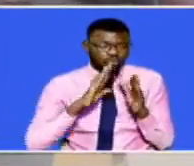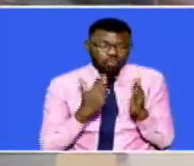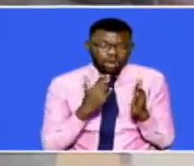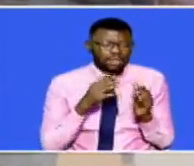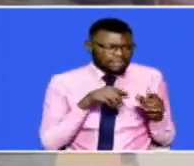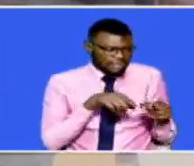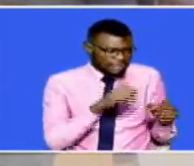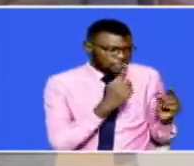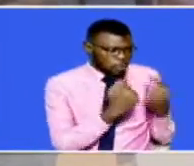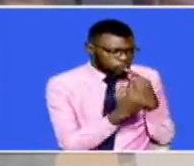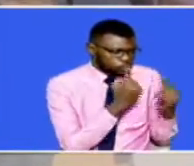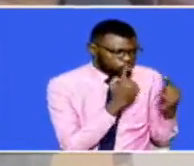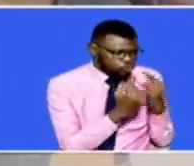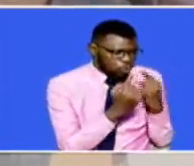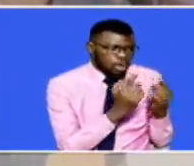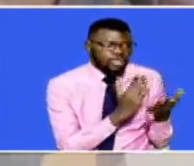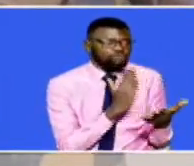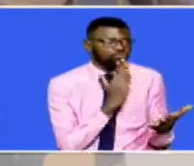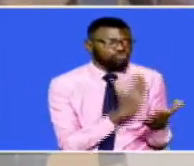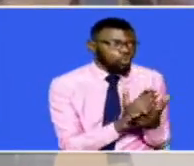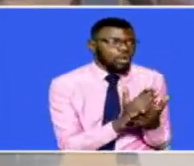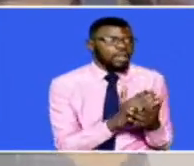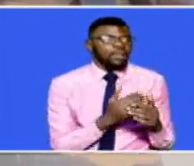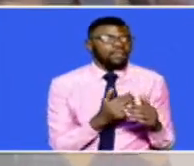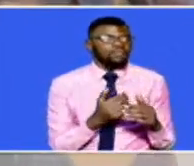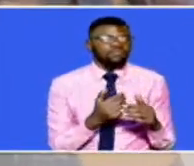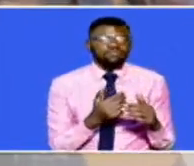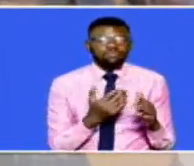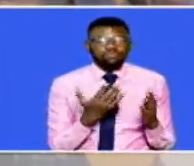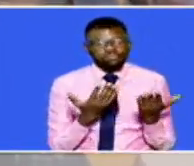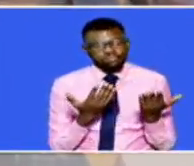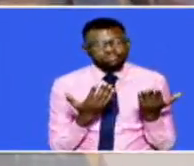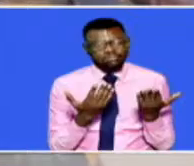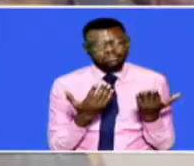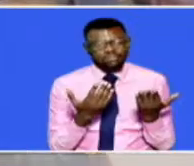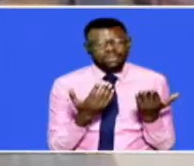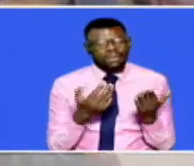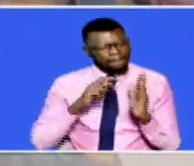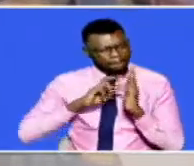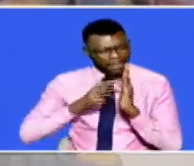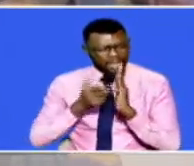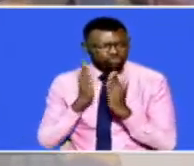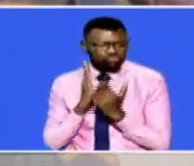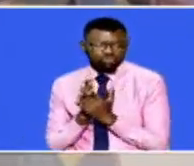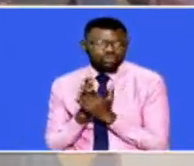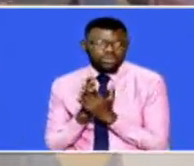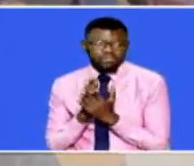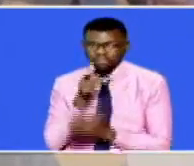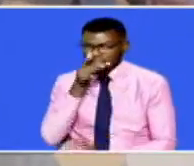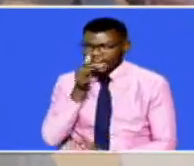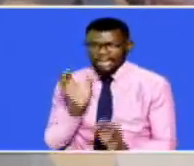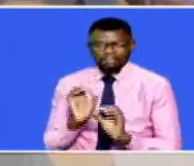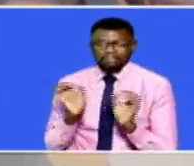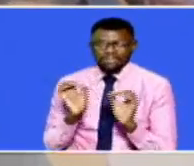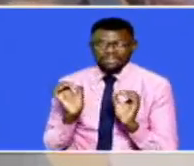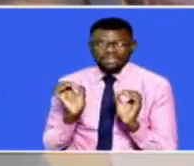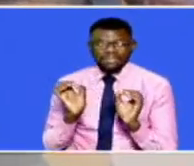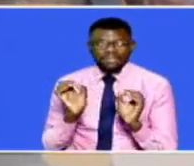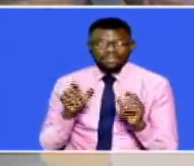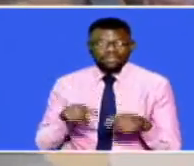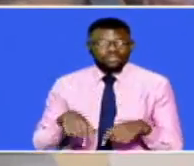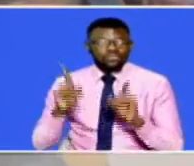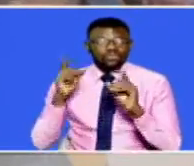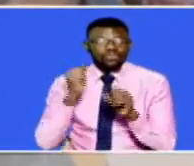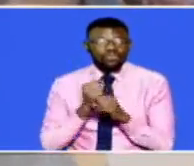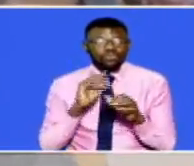mean and you meant what you said. That you will be a